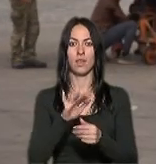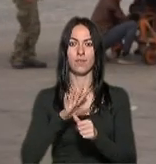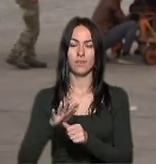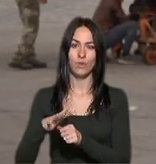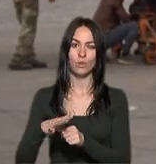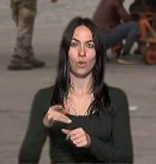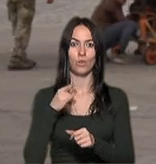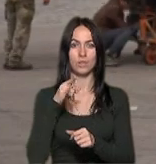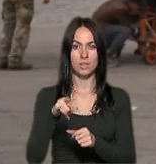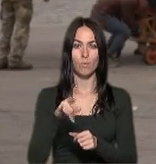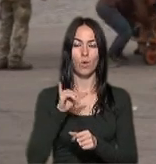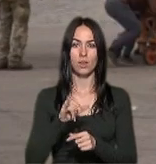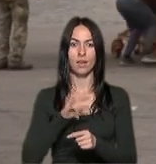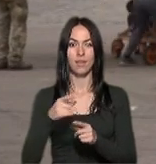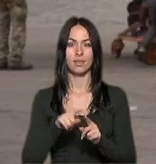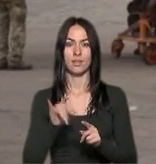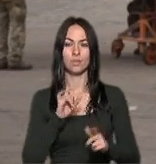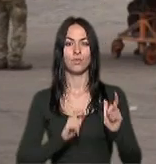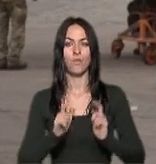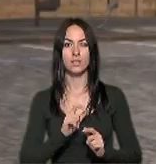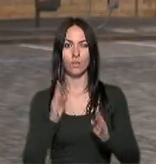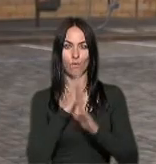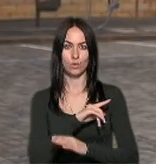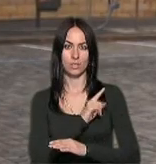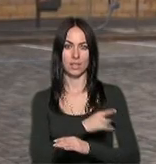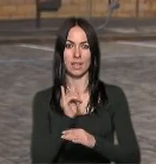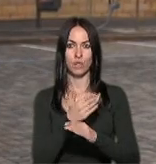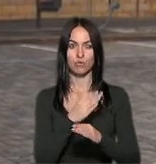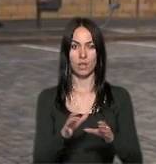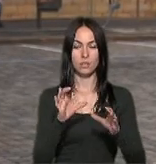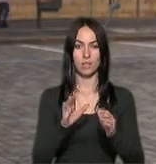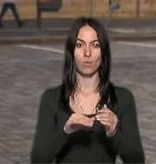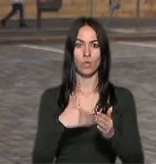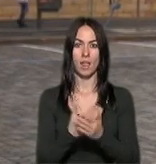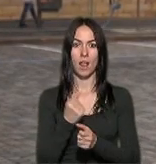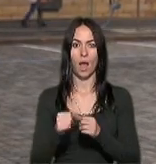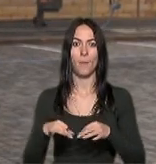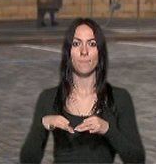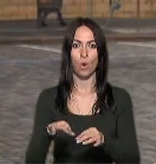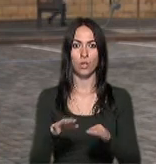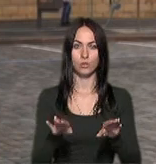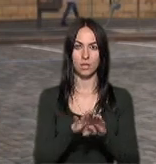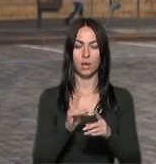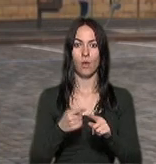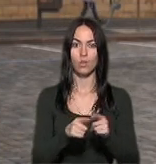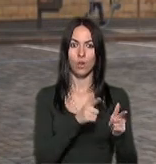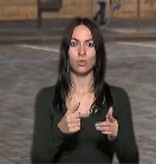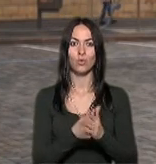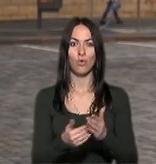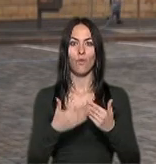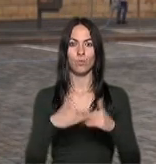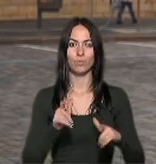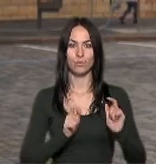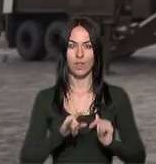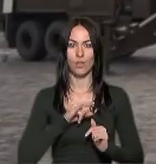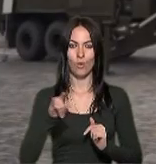автомобілі університету повітряних сил. Частину Майдану закрили для проїзду. Так готуються до випуску курсантів льотного факультету